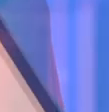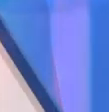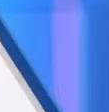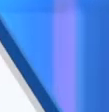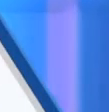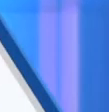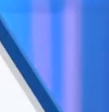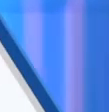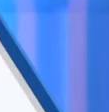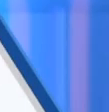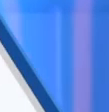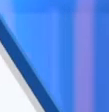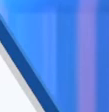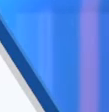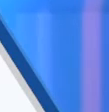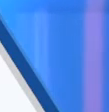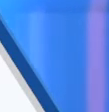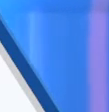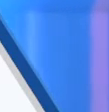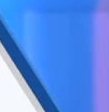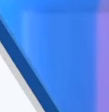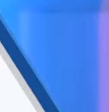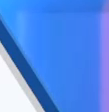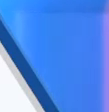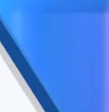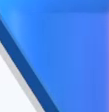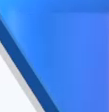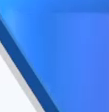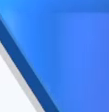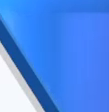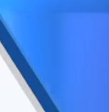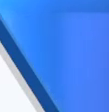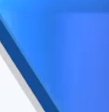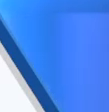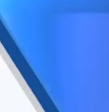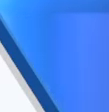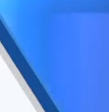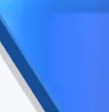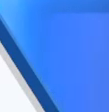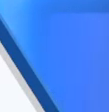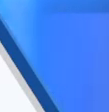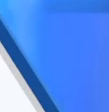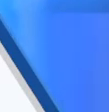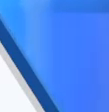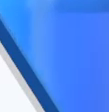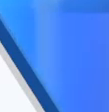bahugurane mu mitegurire y'indyo yuzuye kuko hirya no hino haracyumvikana igwingira ry'abana.